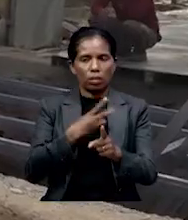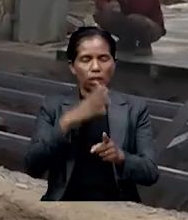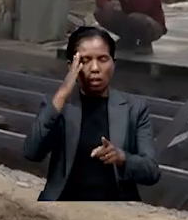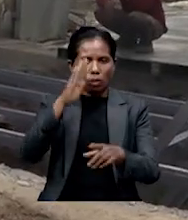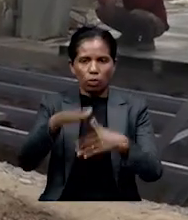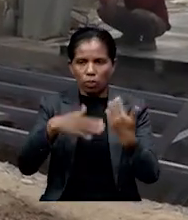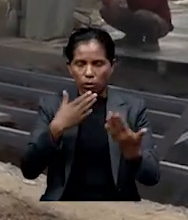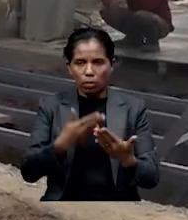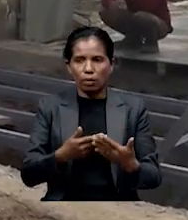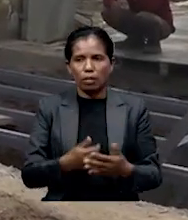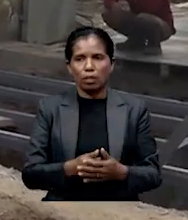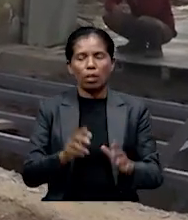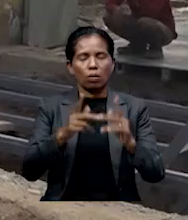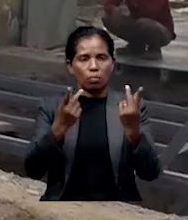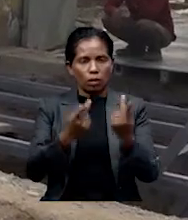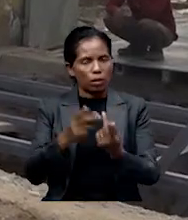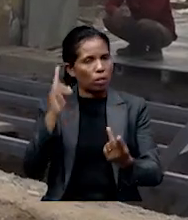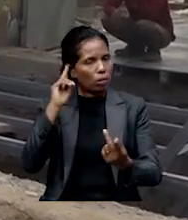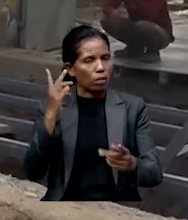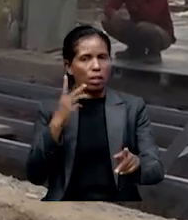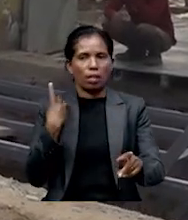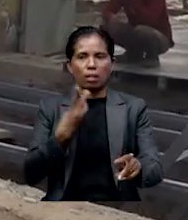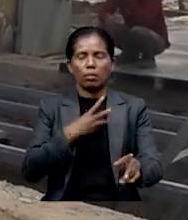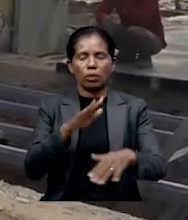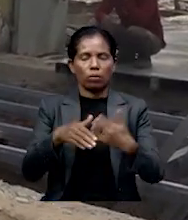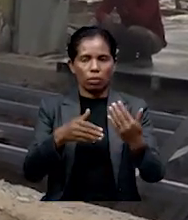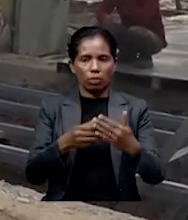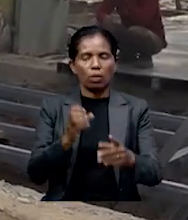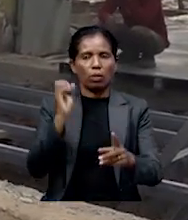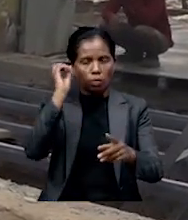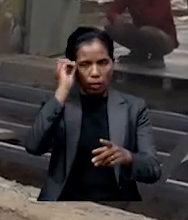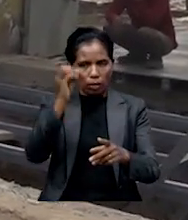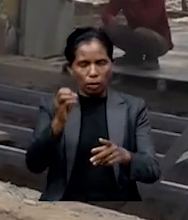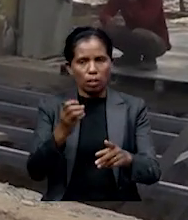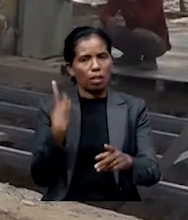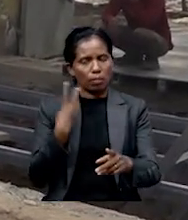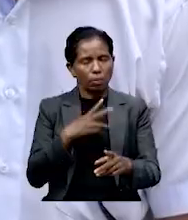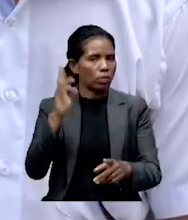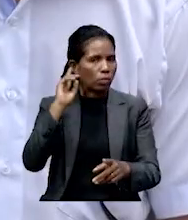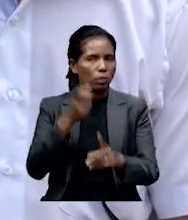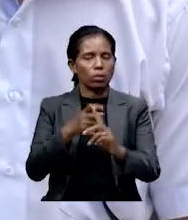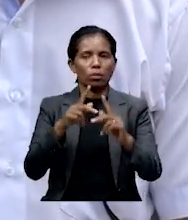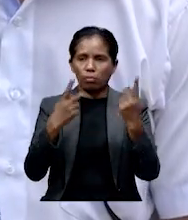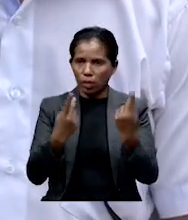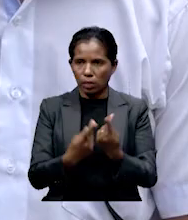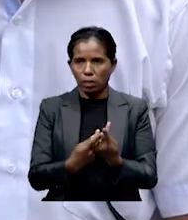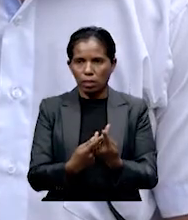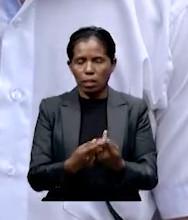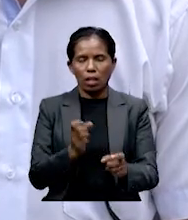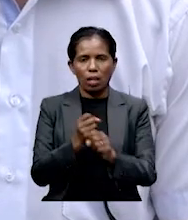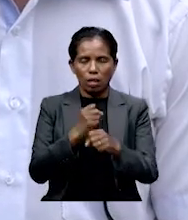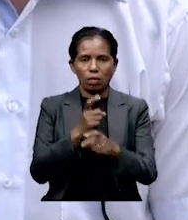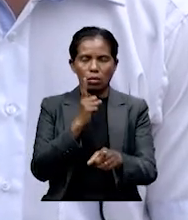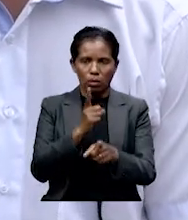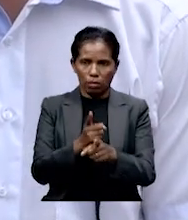cerah, kompanya masih rona, kami itu nih opini yang, kami masih rona kompanya, pada tahu kamu tuh dia los, perhalo be over lo